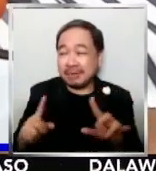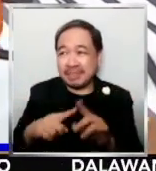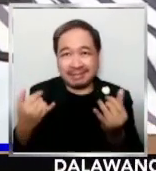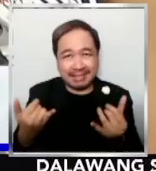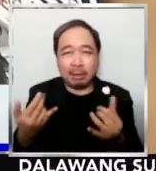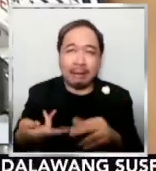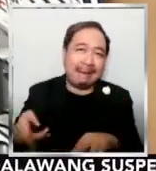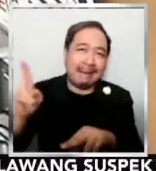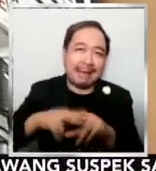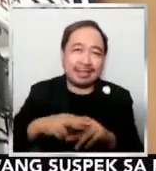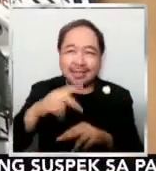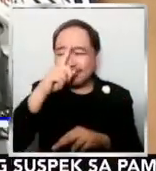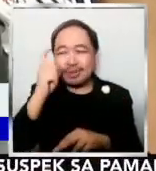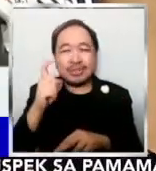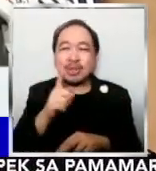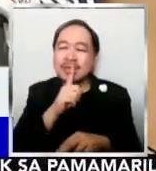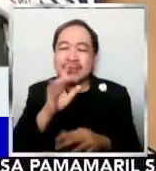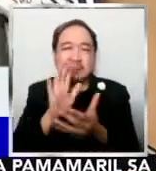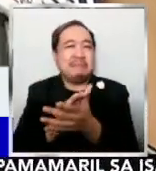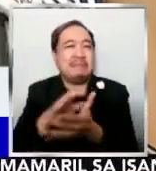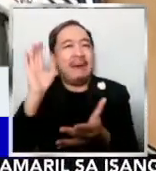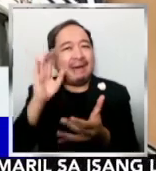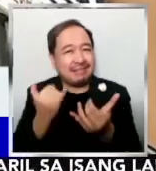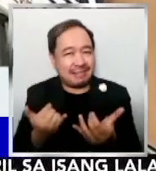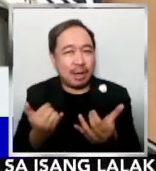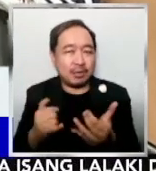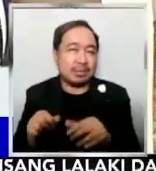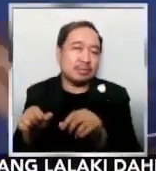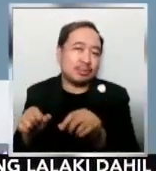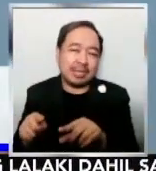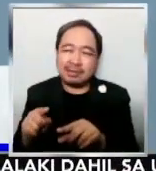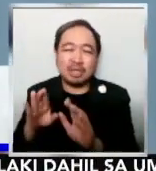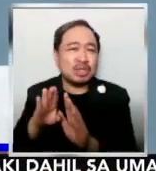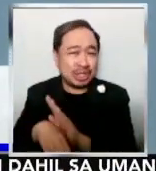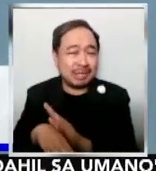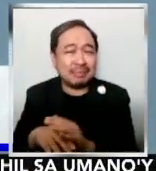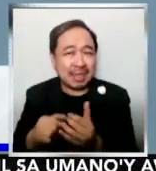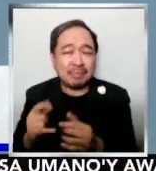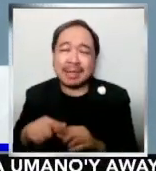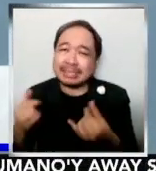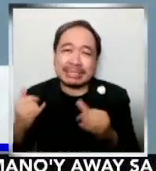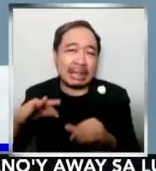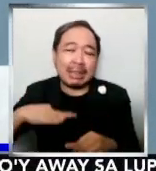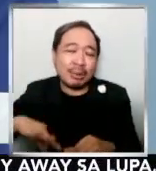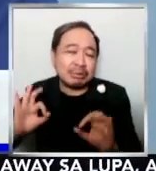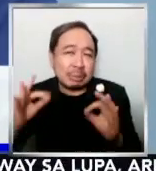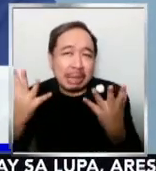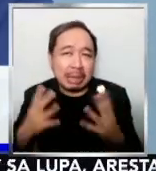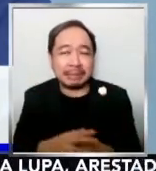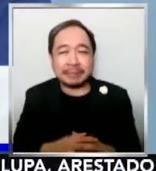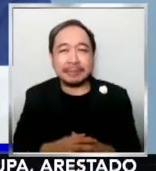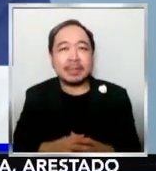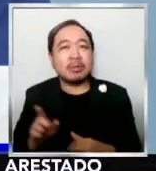talaga. Benta na lang po namin sa amin, bali mababang presyo na po siya. Ayon sa chairman ng Egg Council of the Philippines na